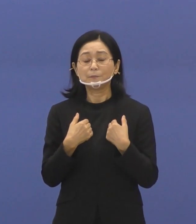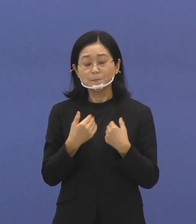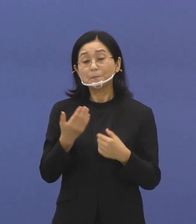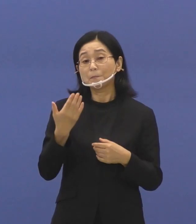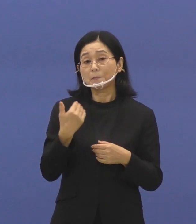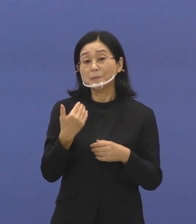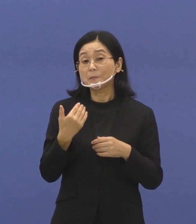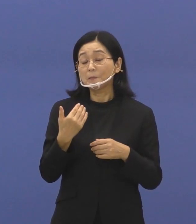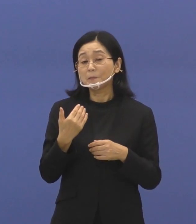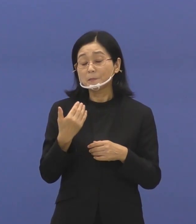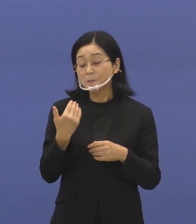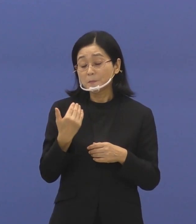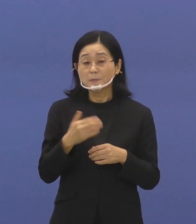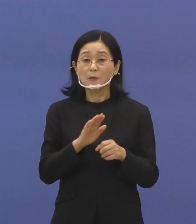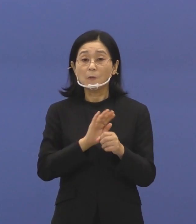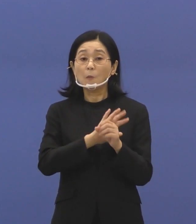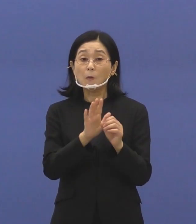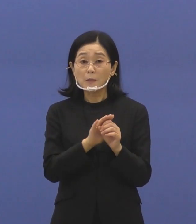には、